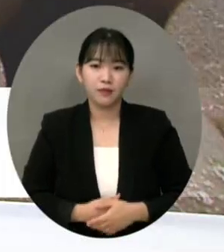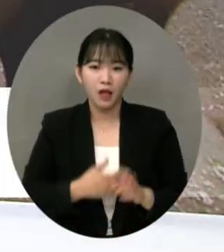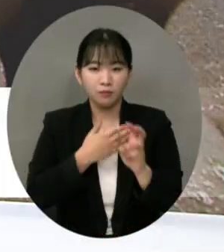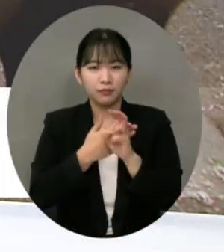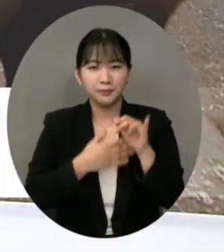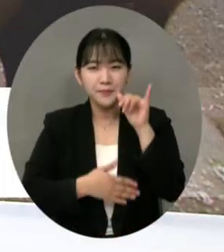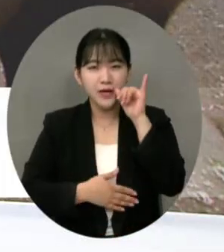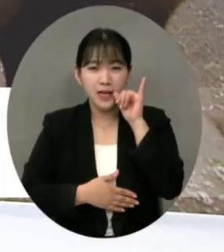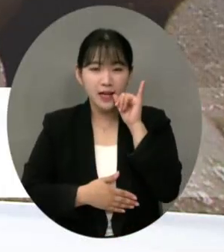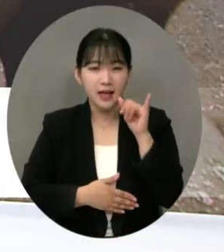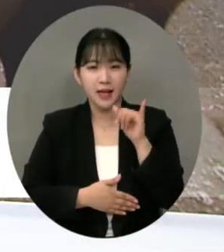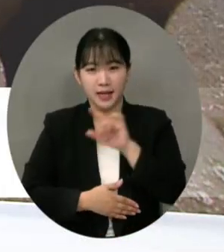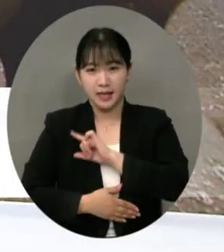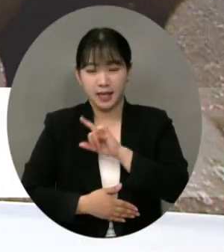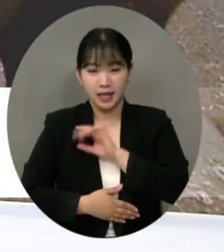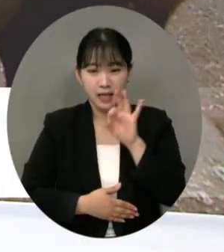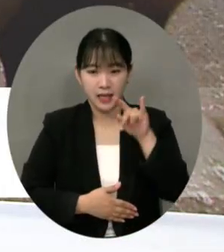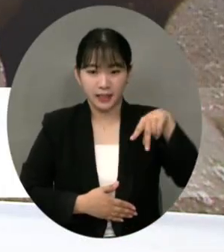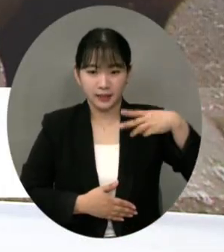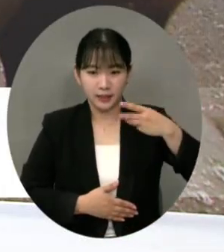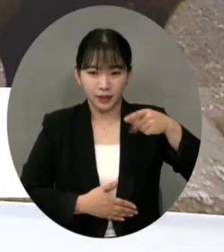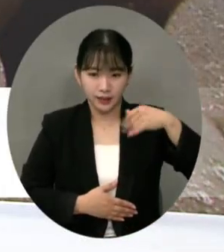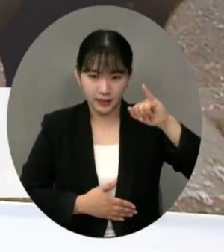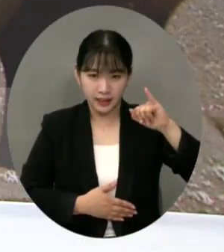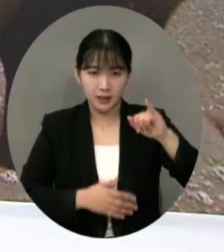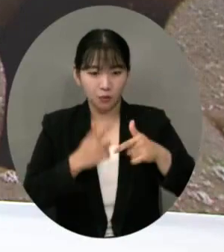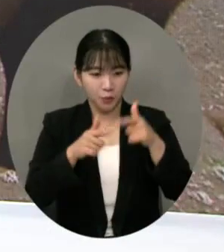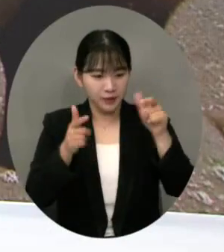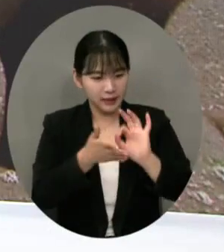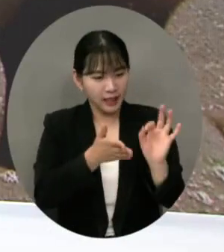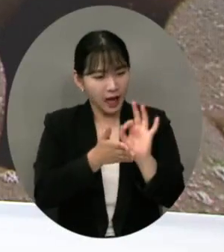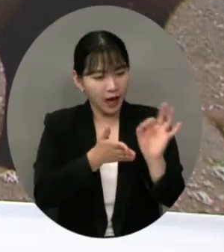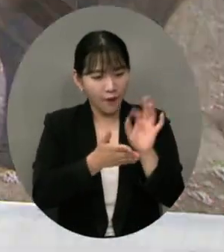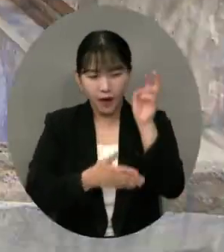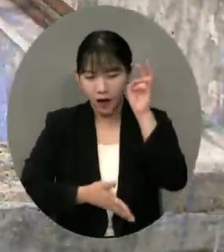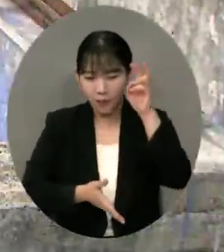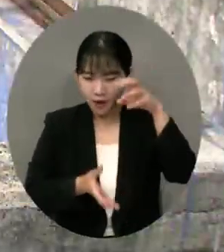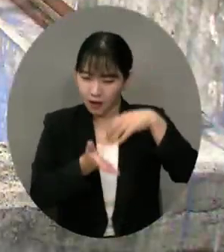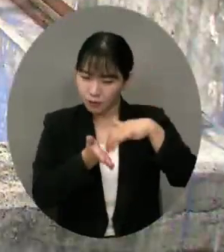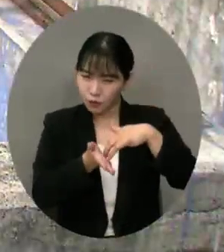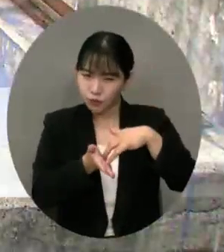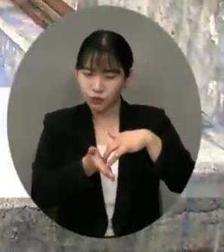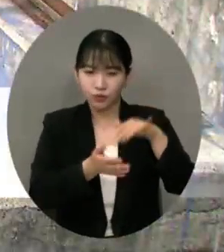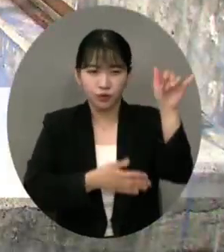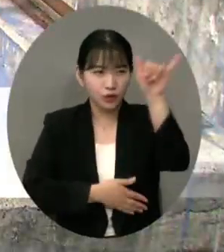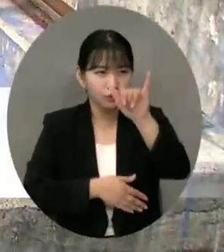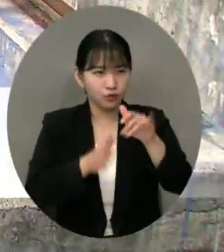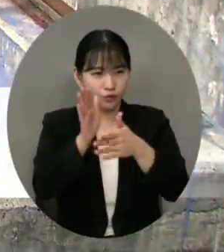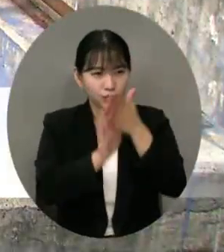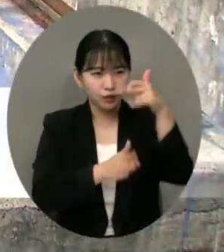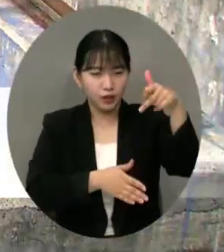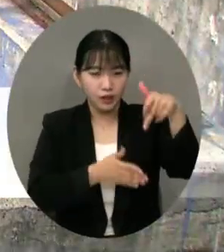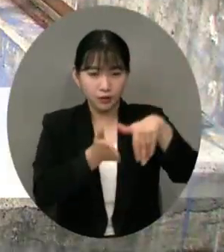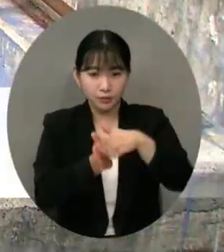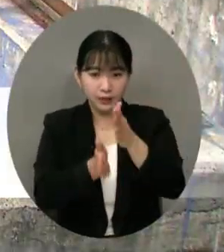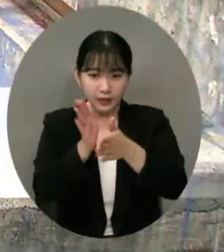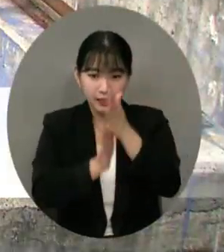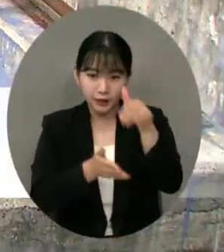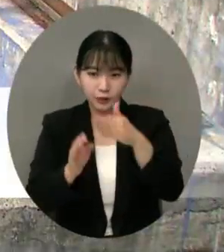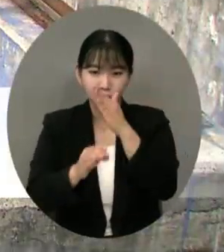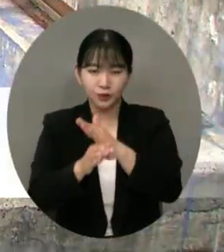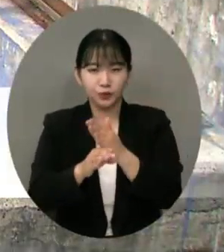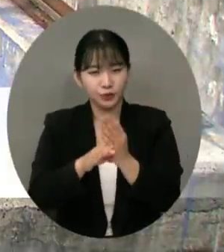불법 마약류인 엑스터시의 목포지역 사용 추정량이 전국 17개 시도 대비 상대적으로 높은